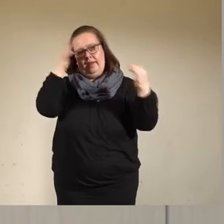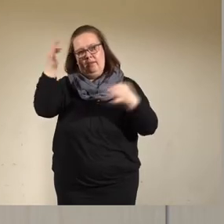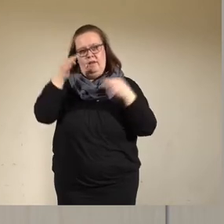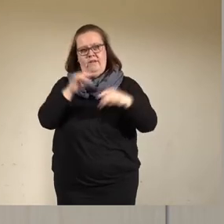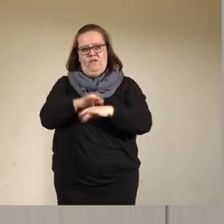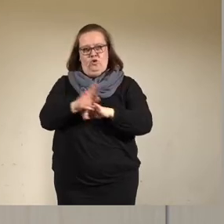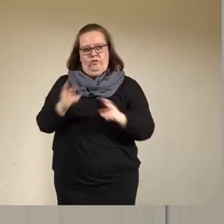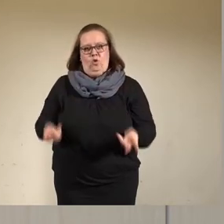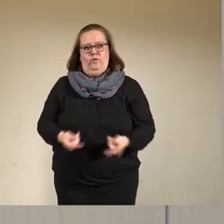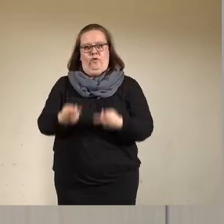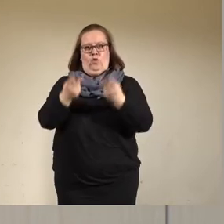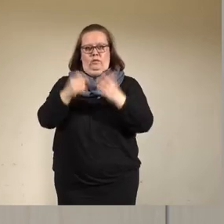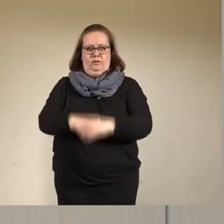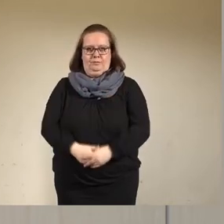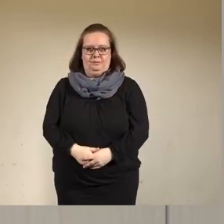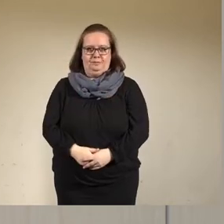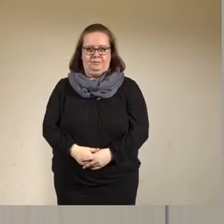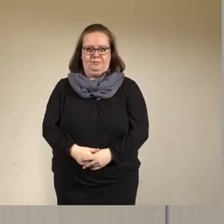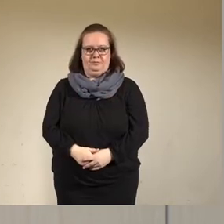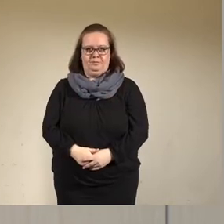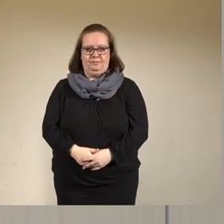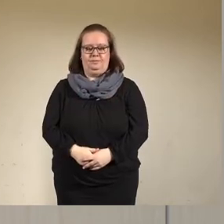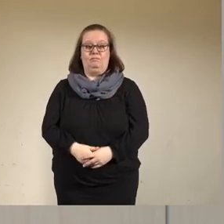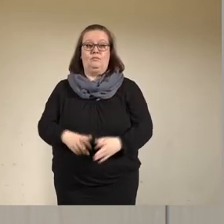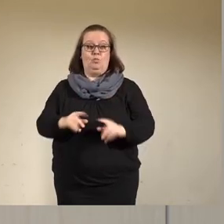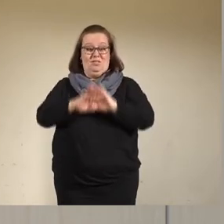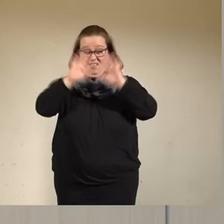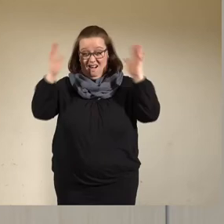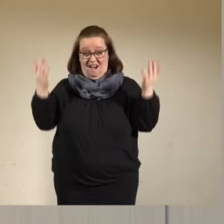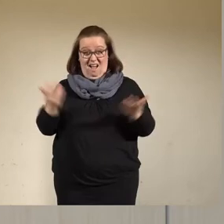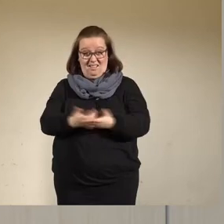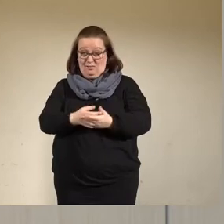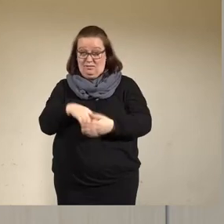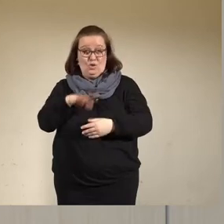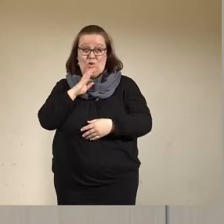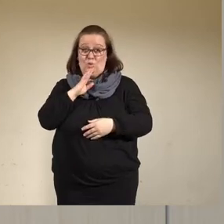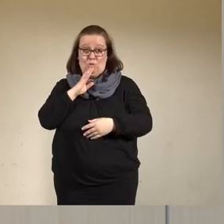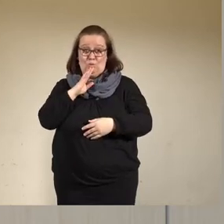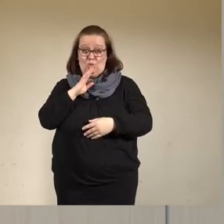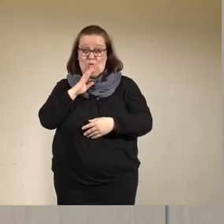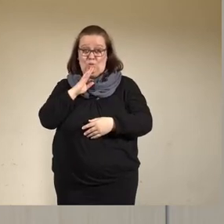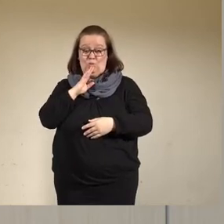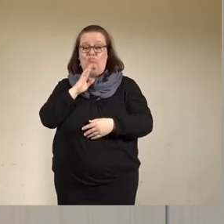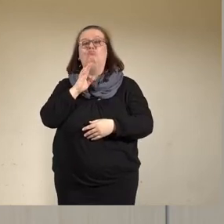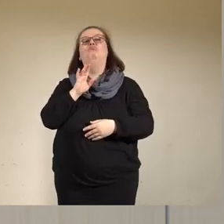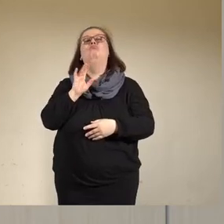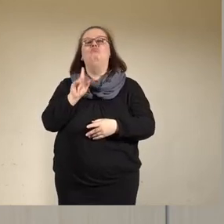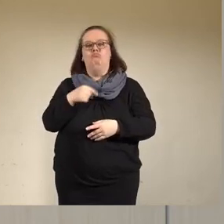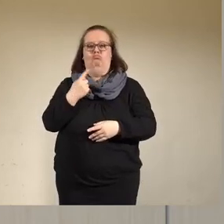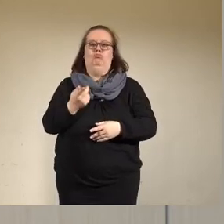Kreativwirtschaft besser abgesichert. Wem das alles noch nicht genug ist, dem oder der sagen